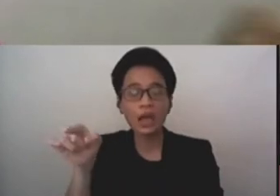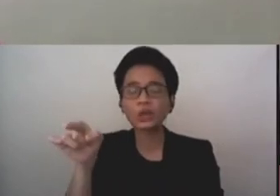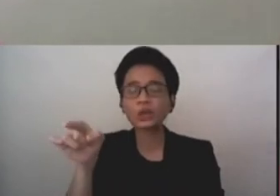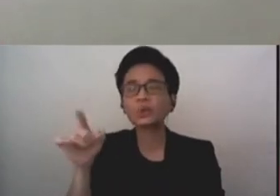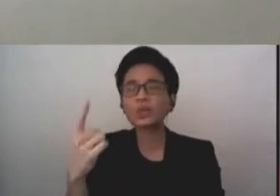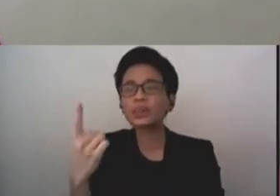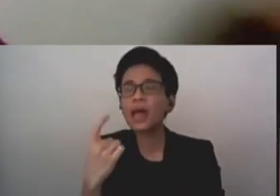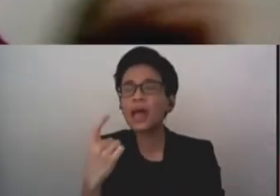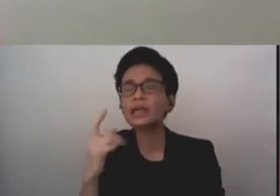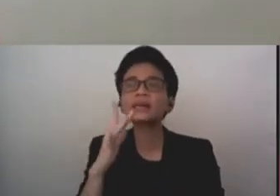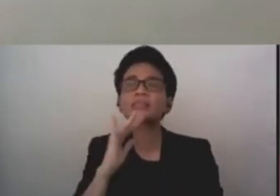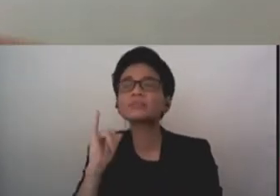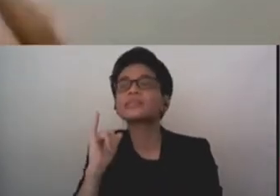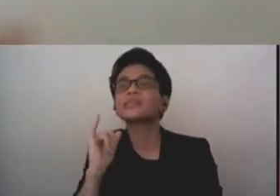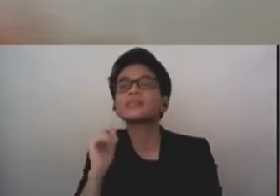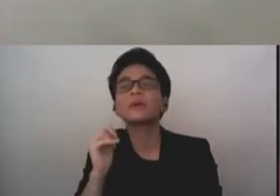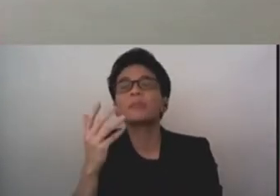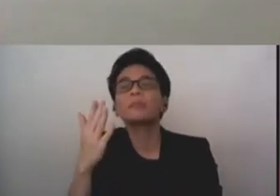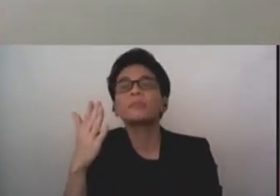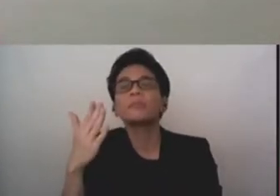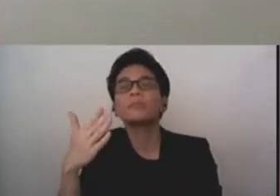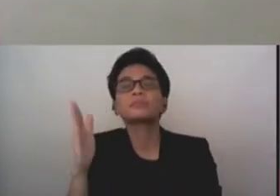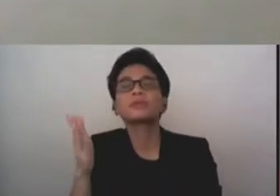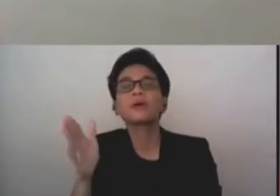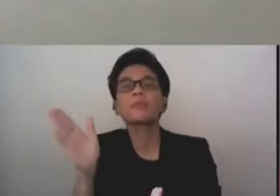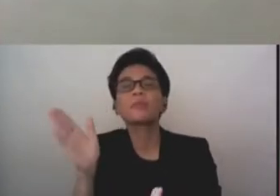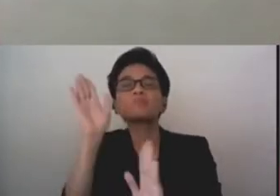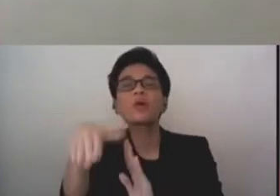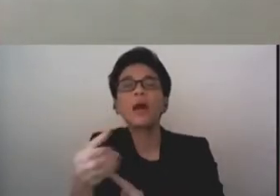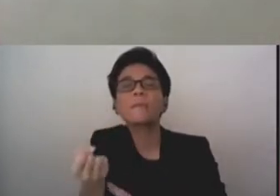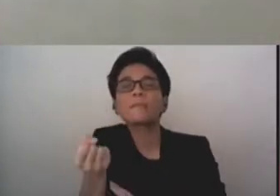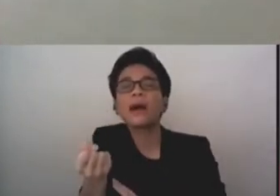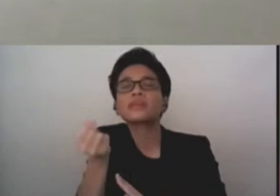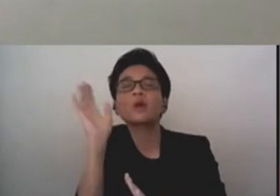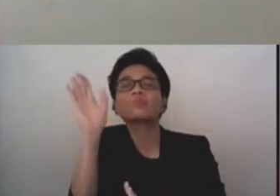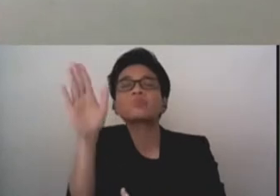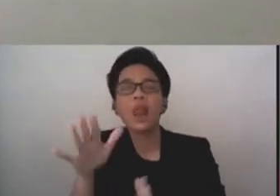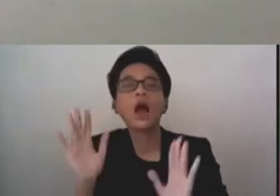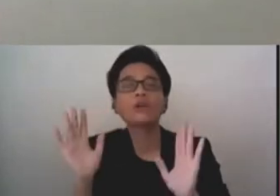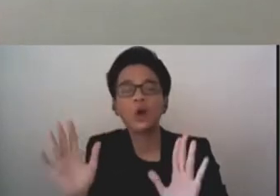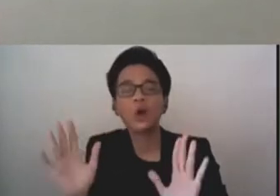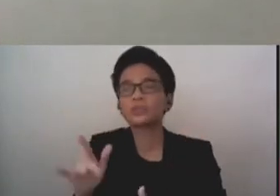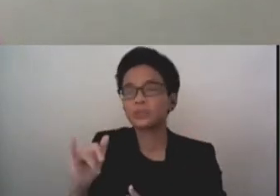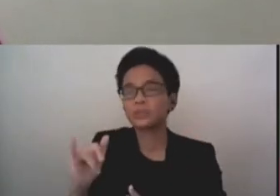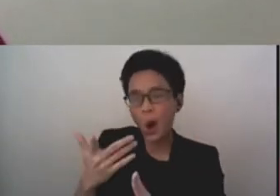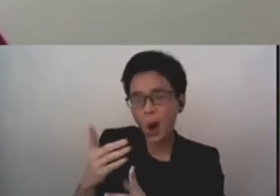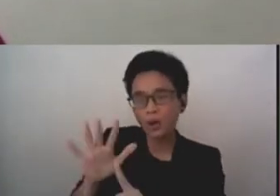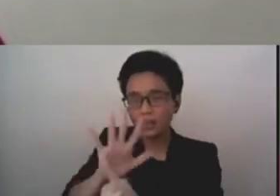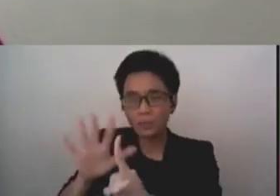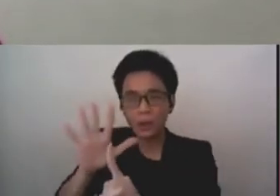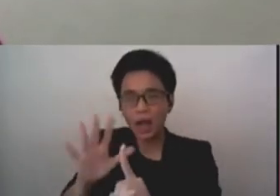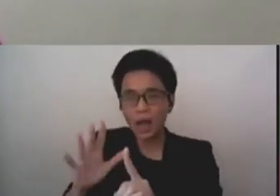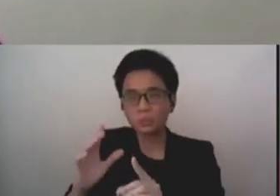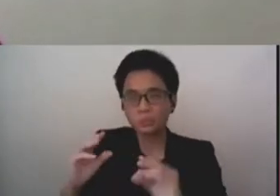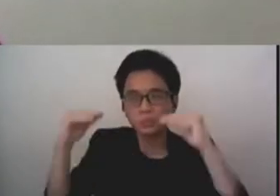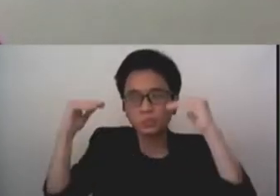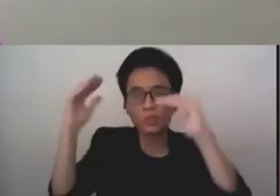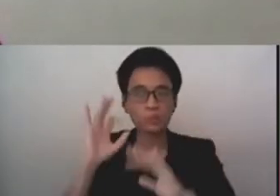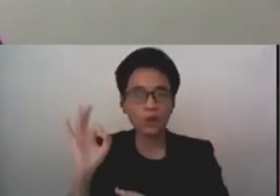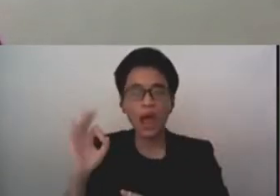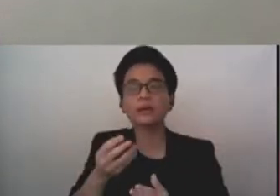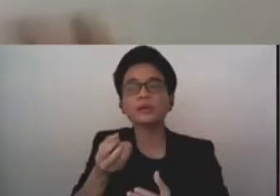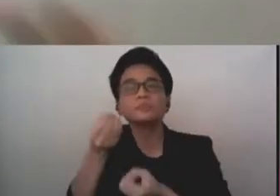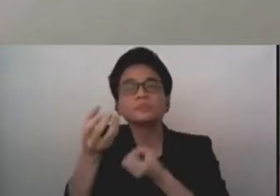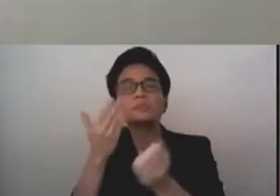baru pulang dari pasar atau apa, saya berusaha menjelaskan yang paling mudah untuk bisa dipahami kayak gitu. Jadi saya merasa